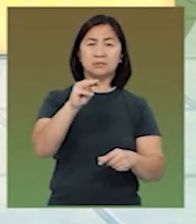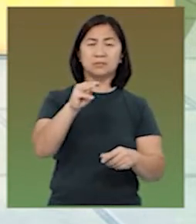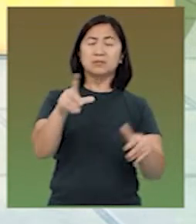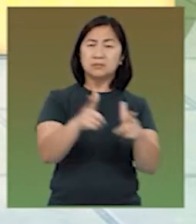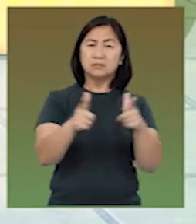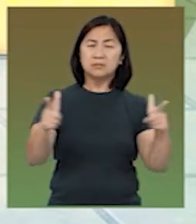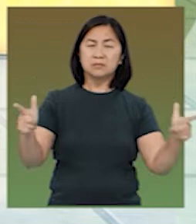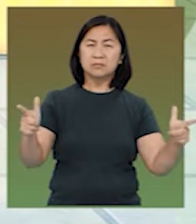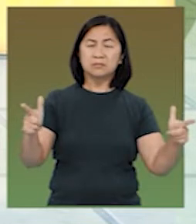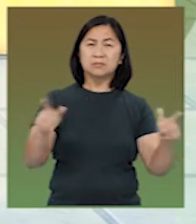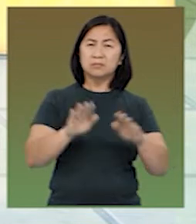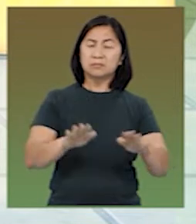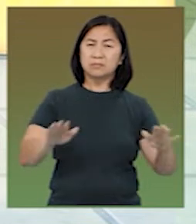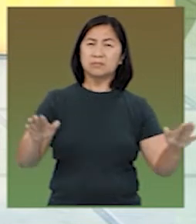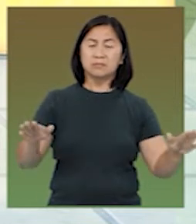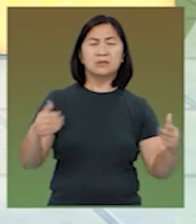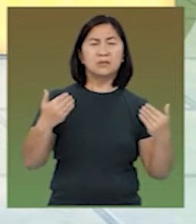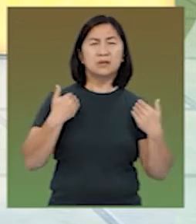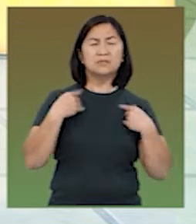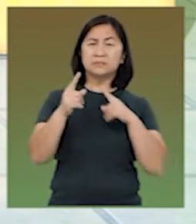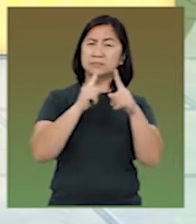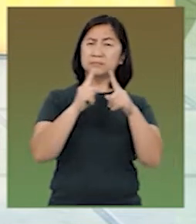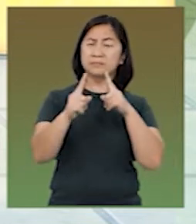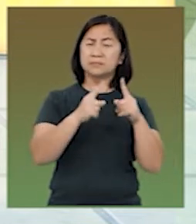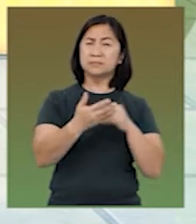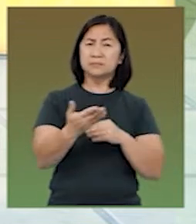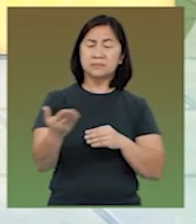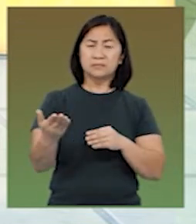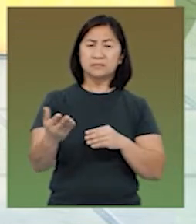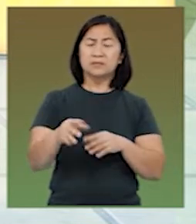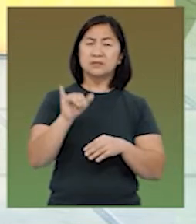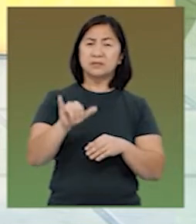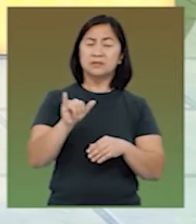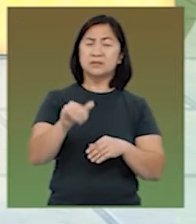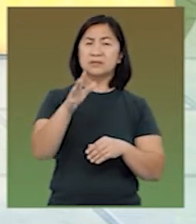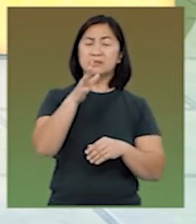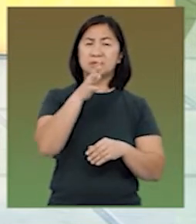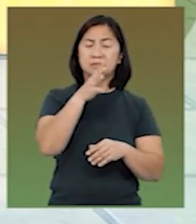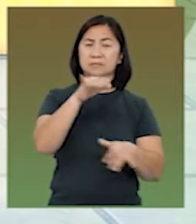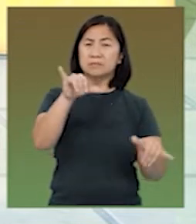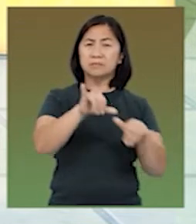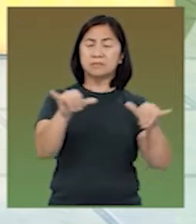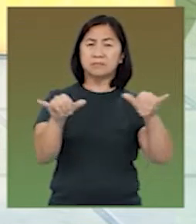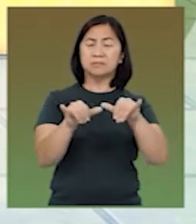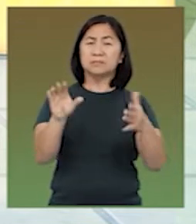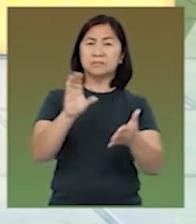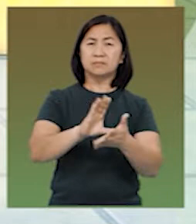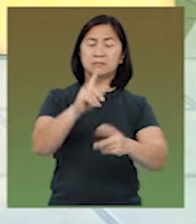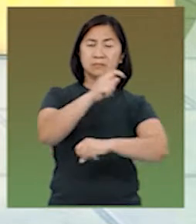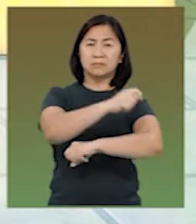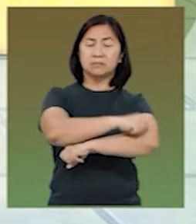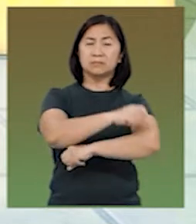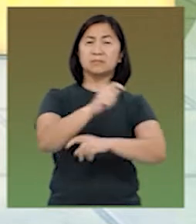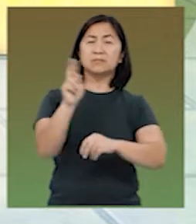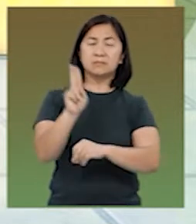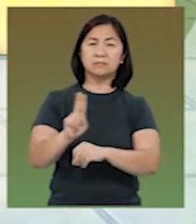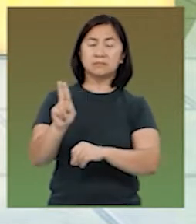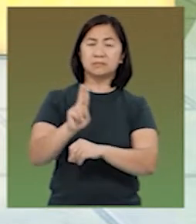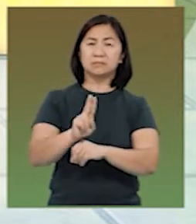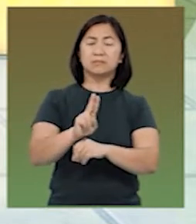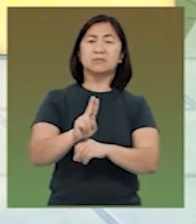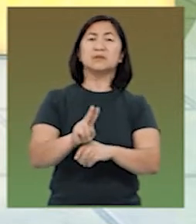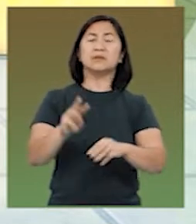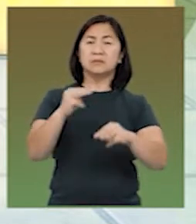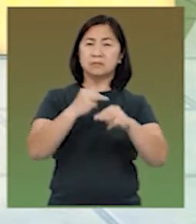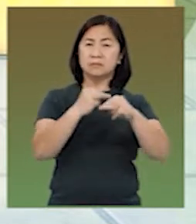Mga anak, mukhang may pinag-uusapan kayo. Opo, inay. Sinukat po namin ng center table gamit ang